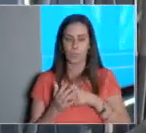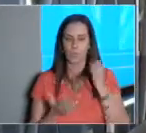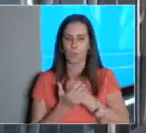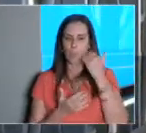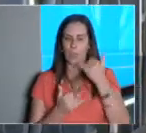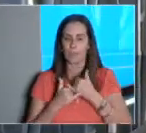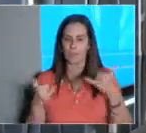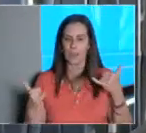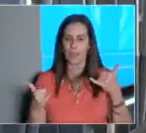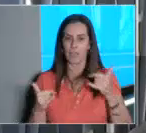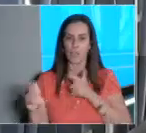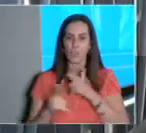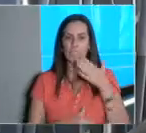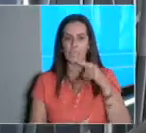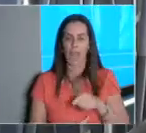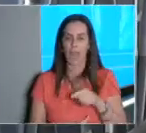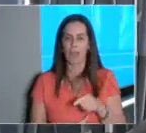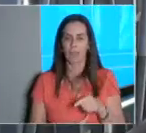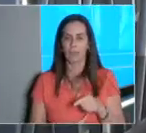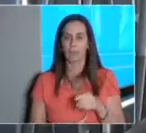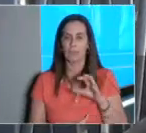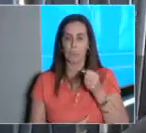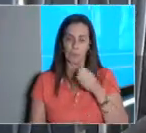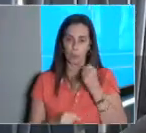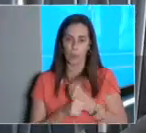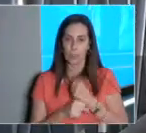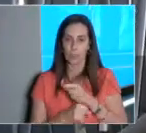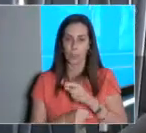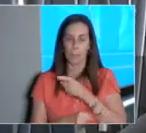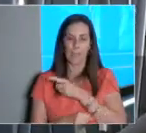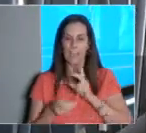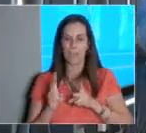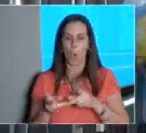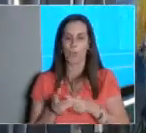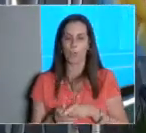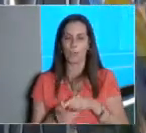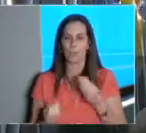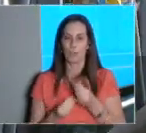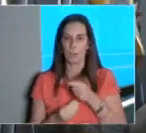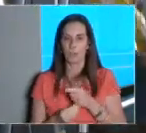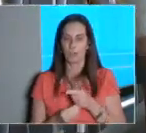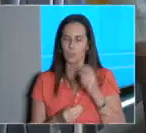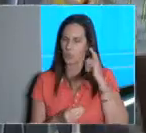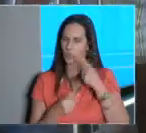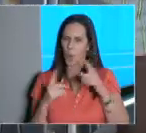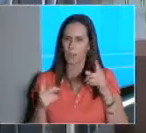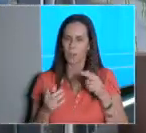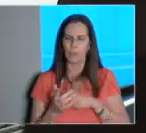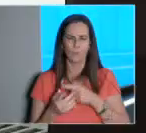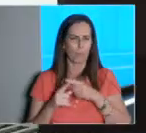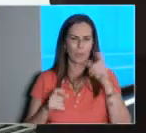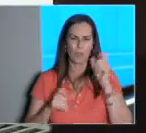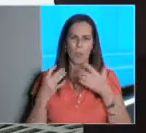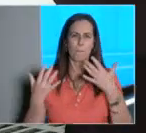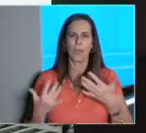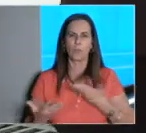האמריקאי לפתח נשק גרעיני בישראל, לכאורה, בהנחה שזה מה שעושים בדימונה, שזה דבר בעיניי, אתה יודע, אני שומע כל מיני דודי אמסלמים למיניהם,